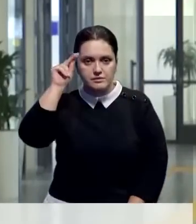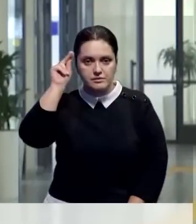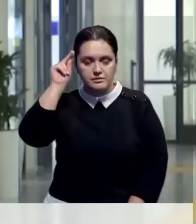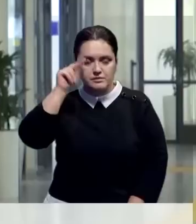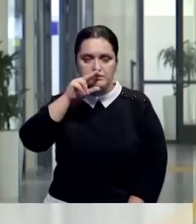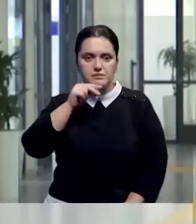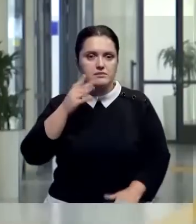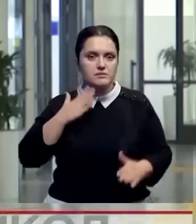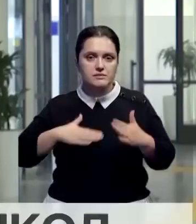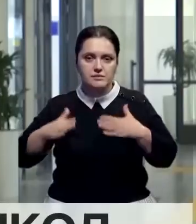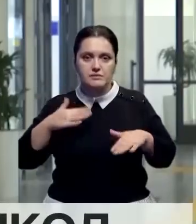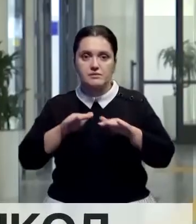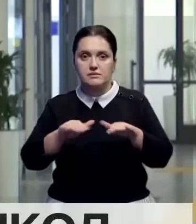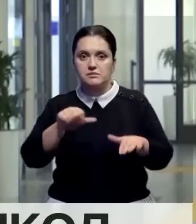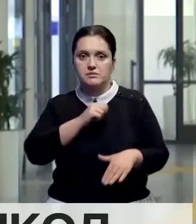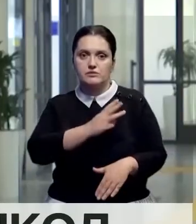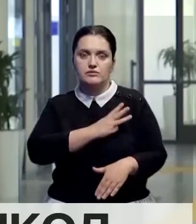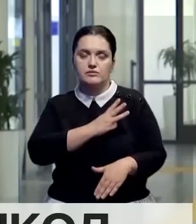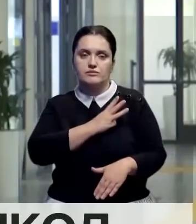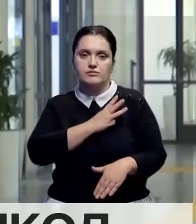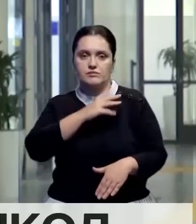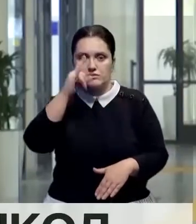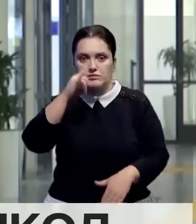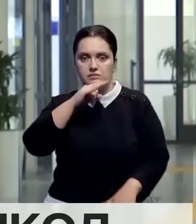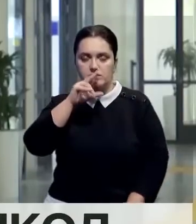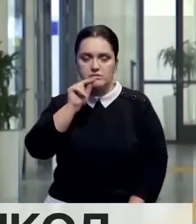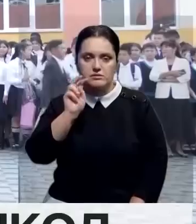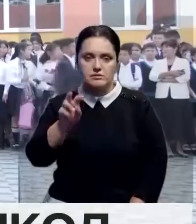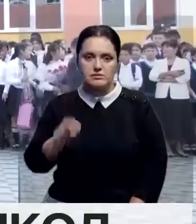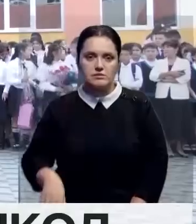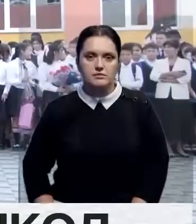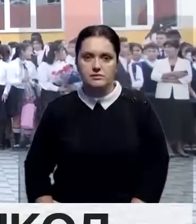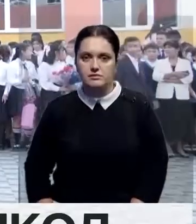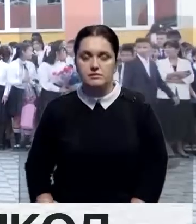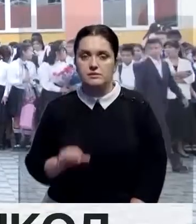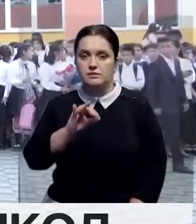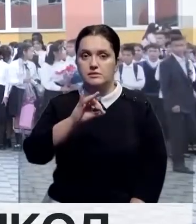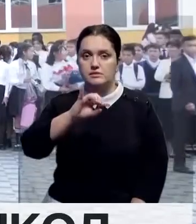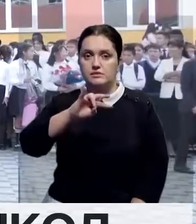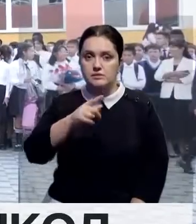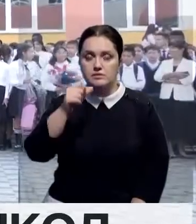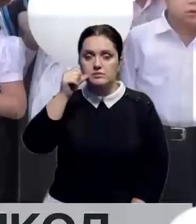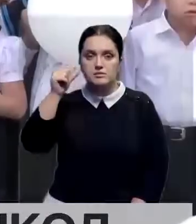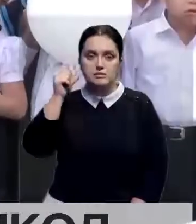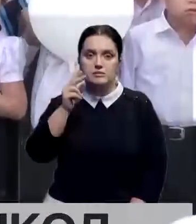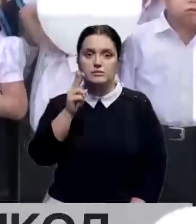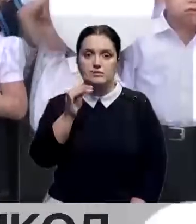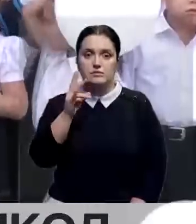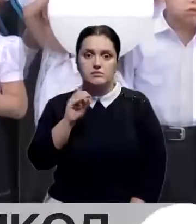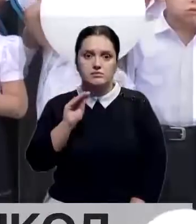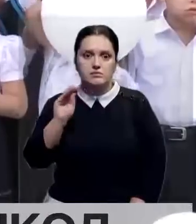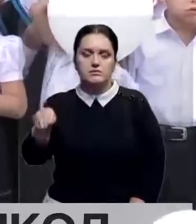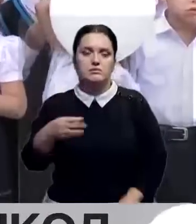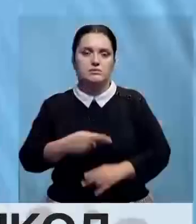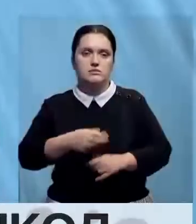очень радует. Причем дети сами изъявили желание посещать казахские классы. С июня прошлого года, когда Кунаев стал административным